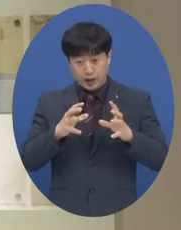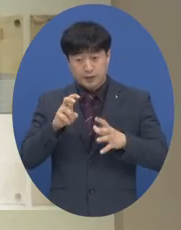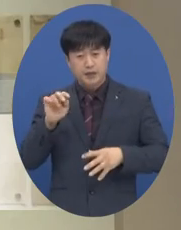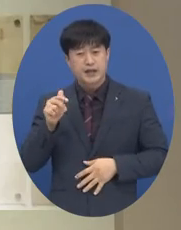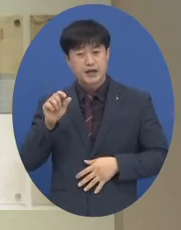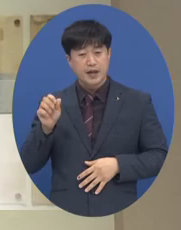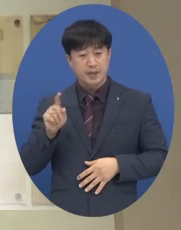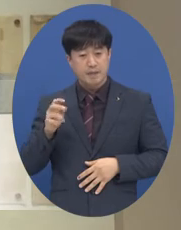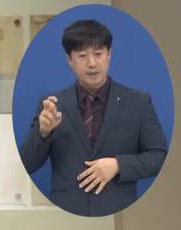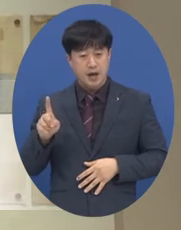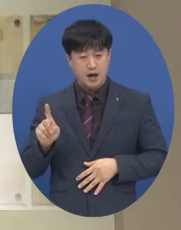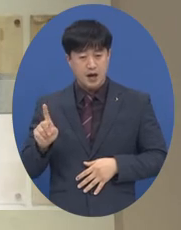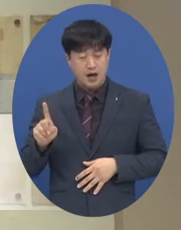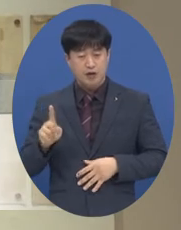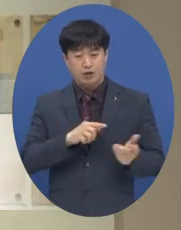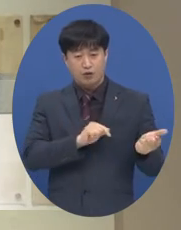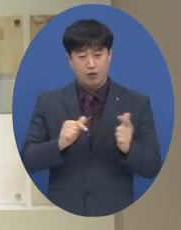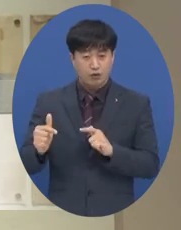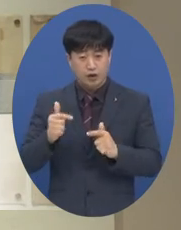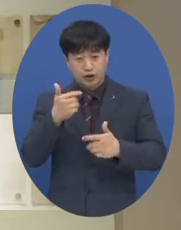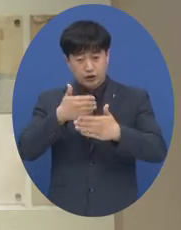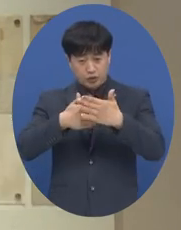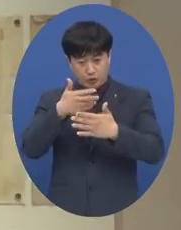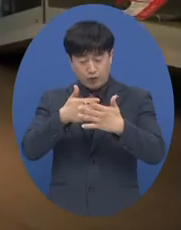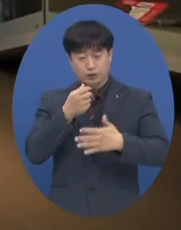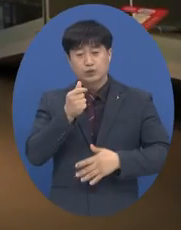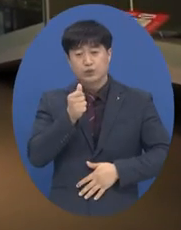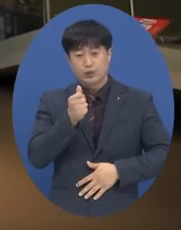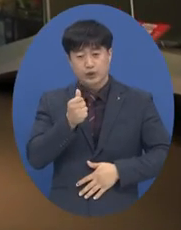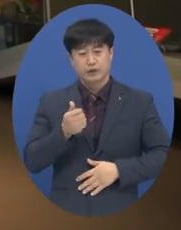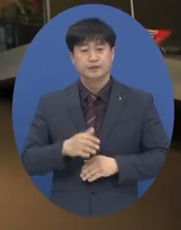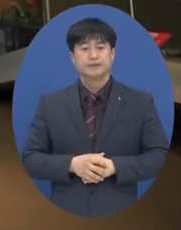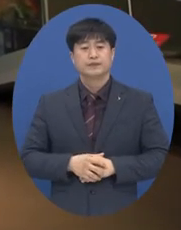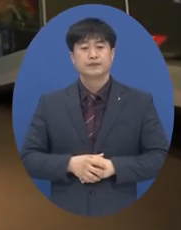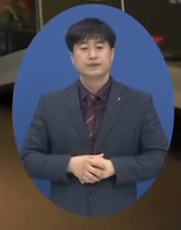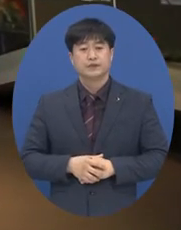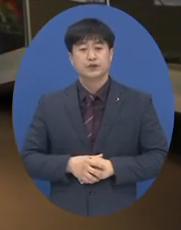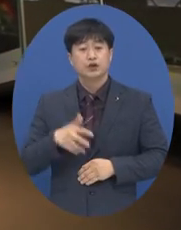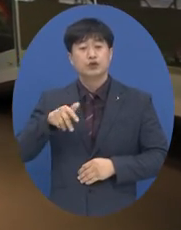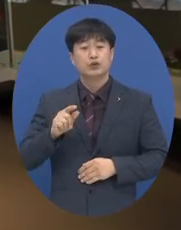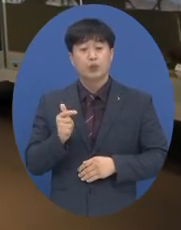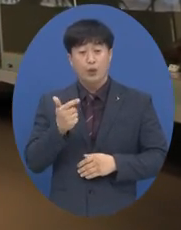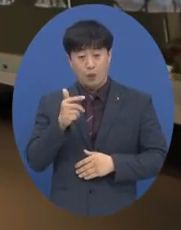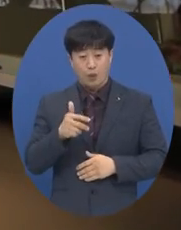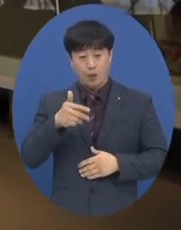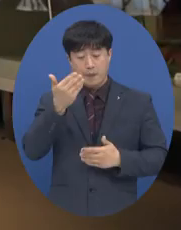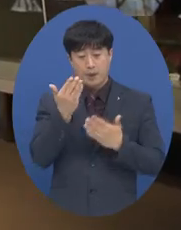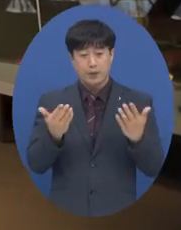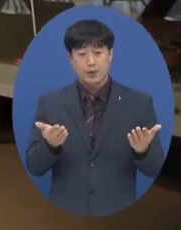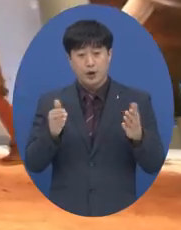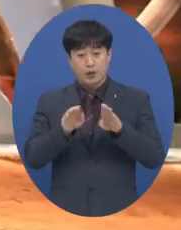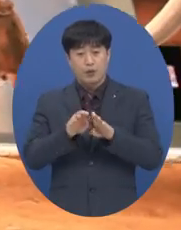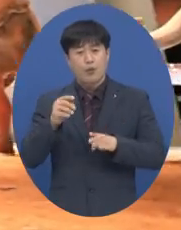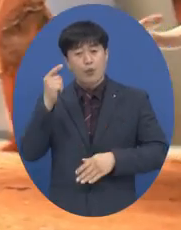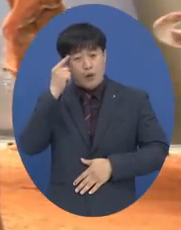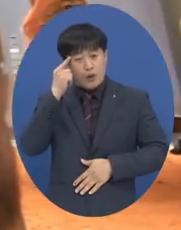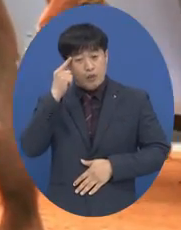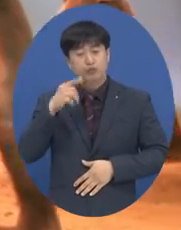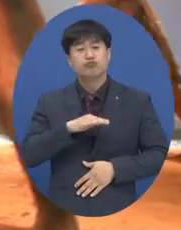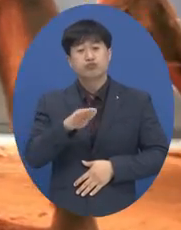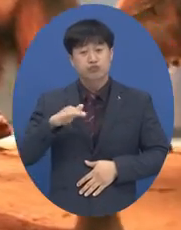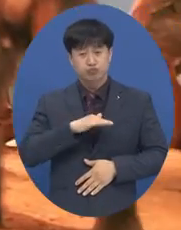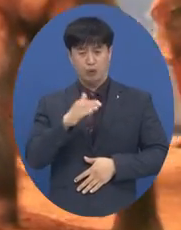같은 다양한 아세안 지역의 영화를 소개하는 자리입니다. 이 밖에 전국 선사 박물관은 왜냐하면 우리는